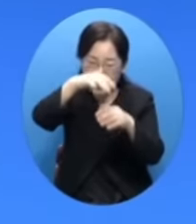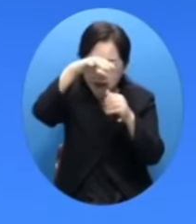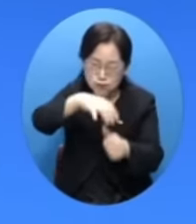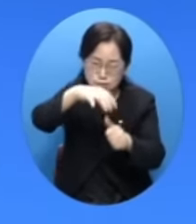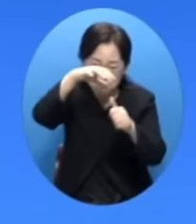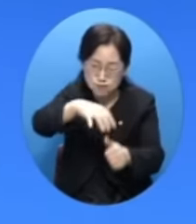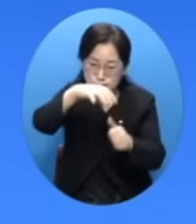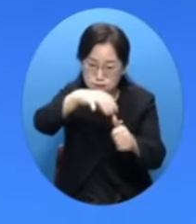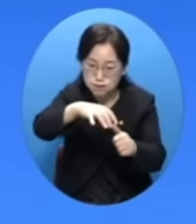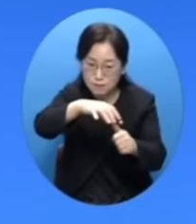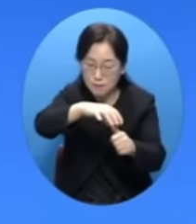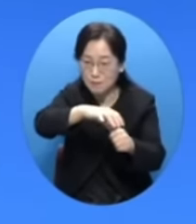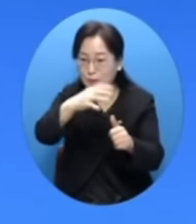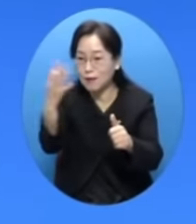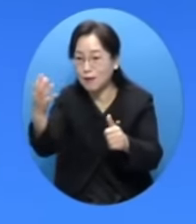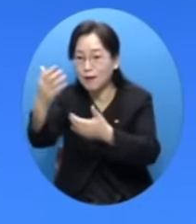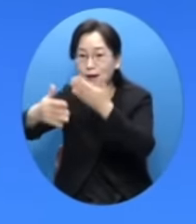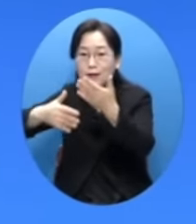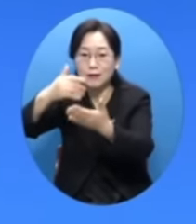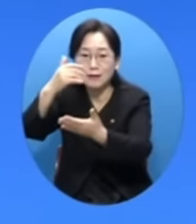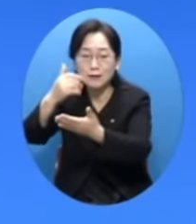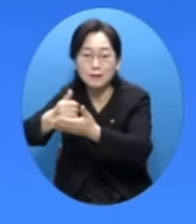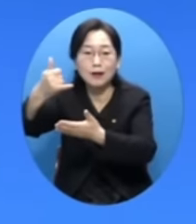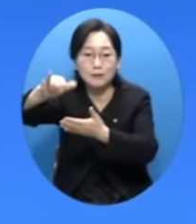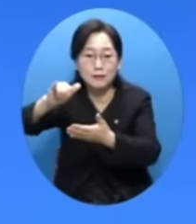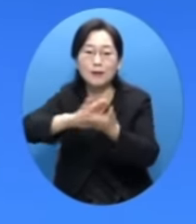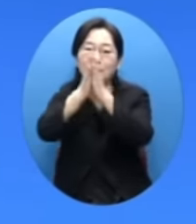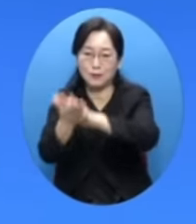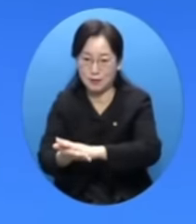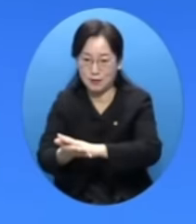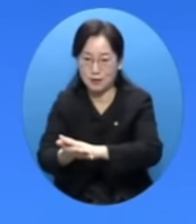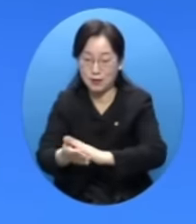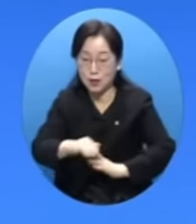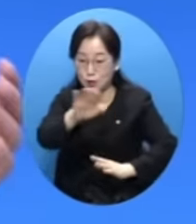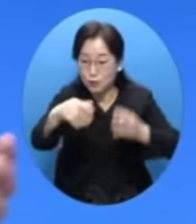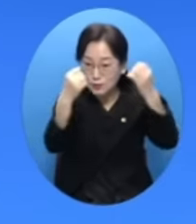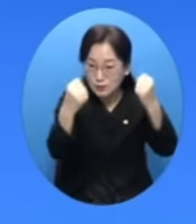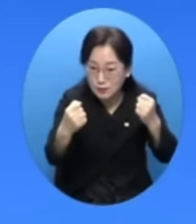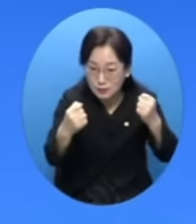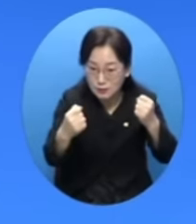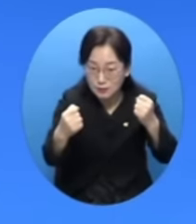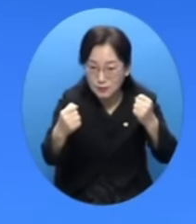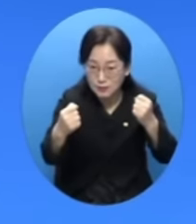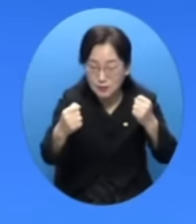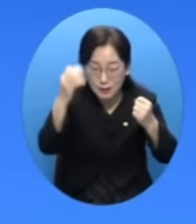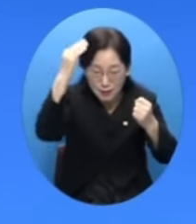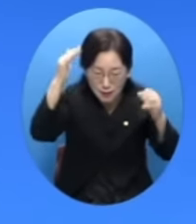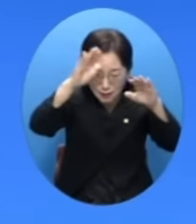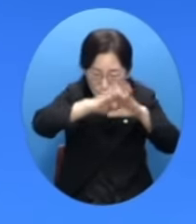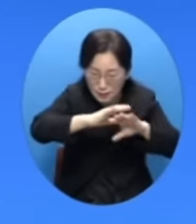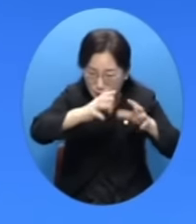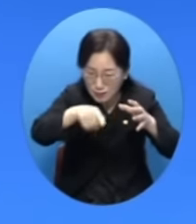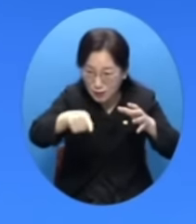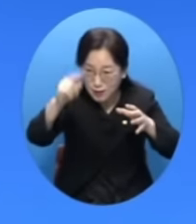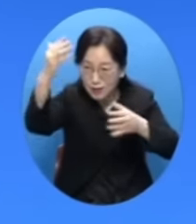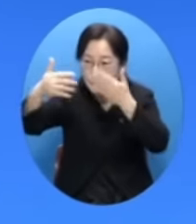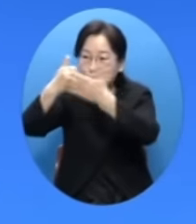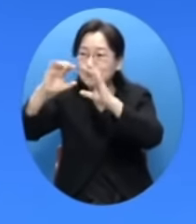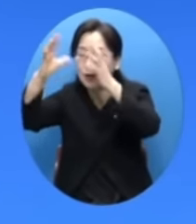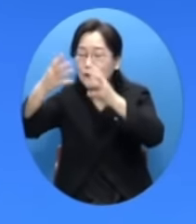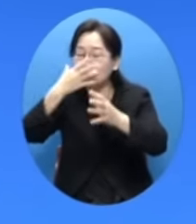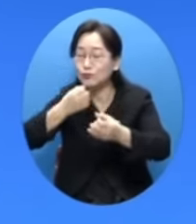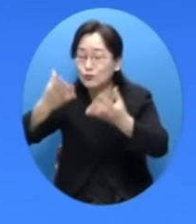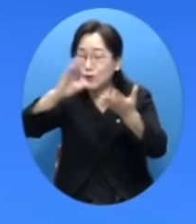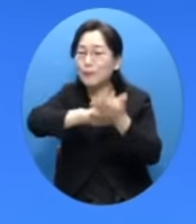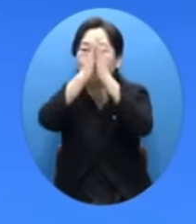하나님의 아들로 바뀌어지게 되고 신분이 바뀌어지게 되고 우리가 있는 곳이 흑암의 나라에서 하나님의 아들의 나라, 축복의 나라로